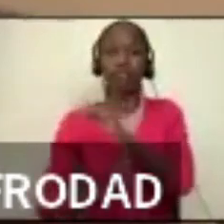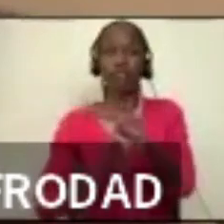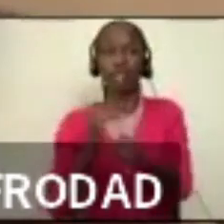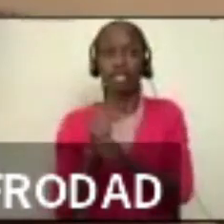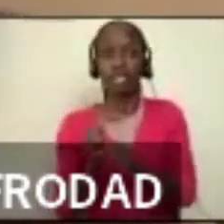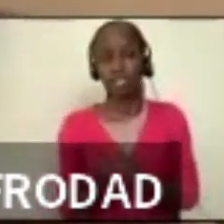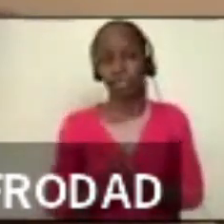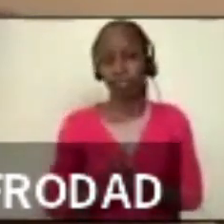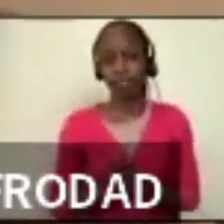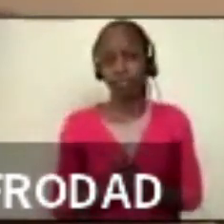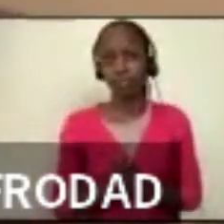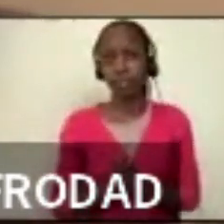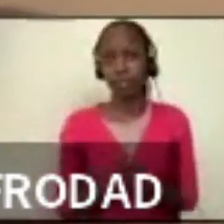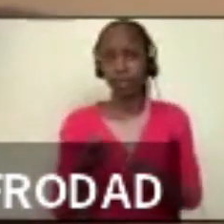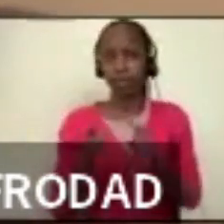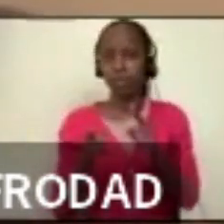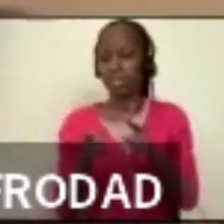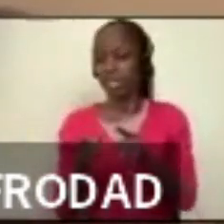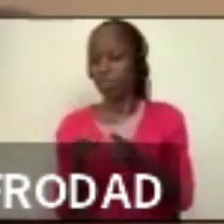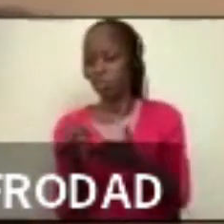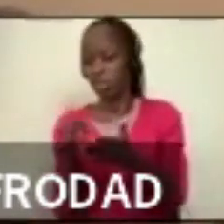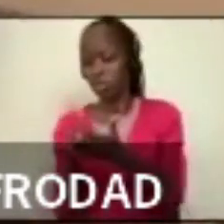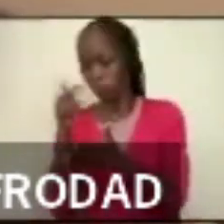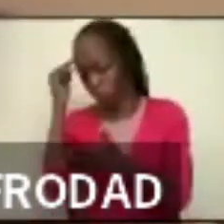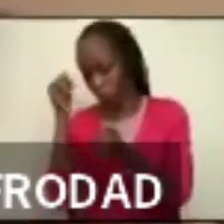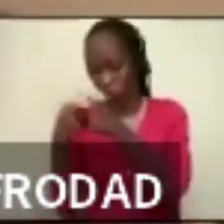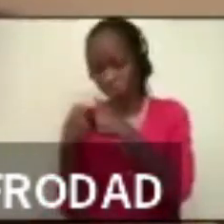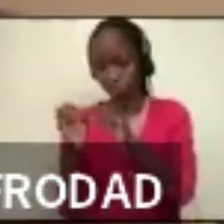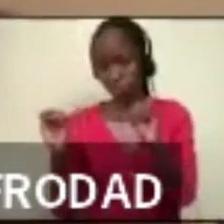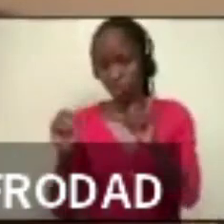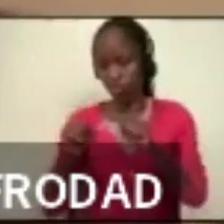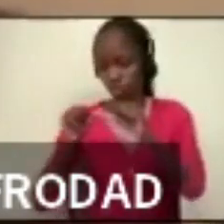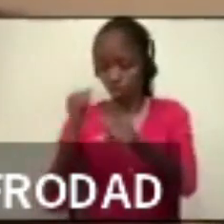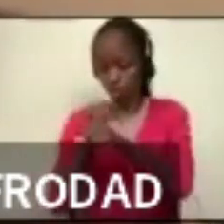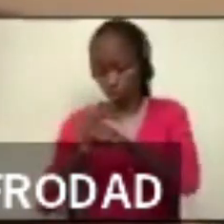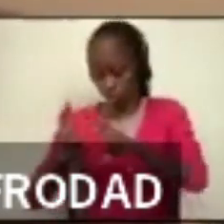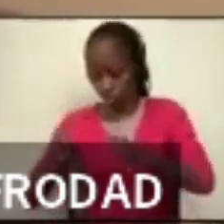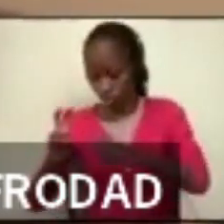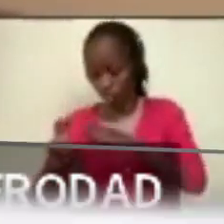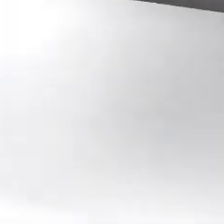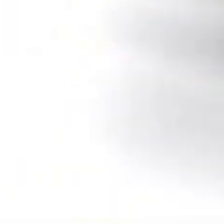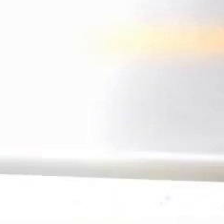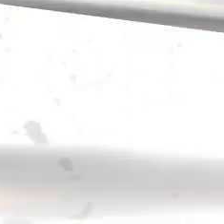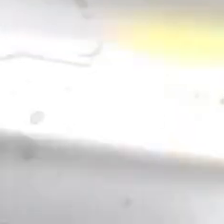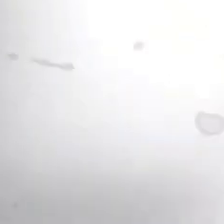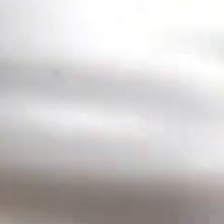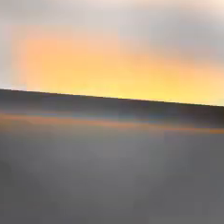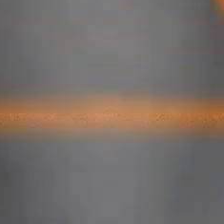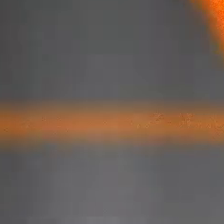pas arrêter de faire de l'investigation, rien que pour ces barrières-là, parce que derrière, j'ai une grande famille qui soutient.